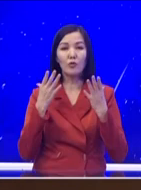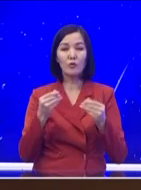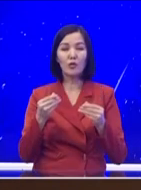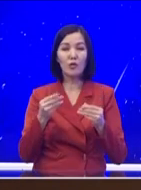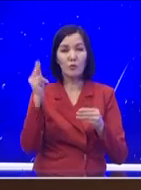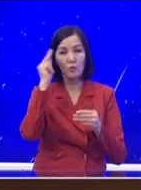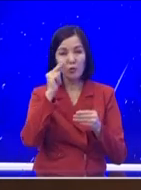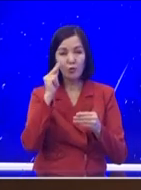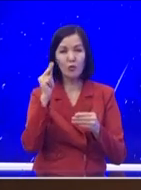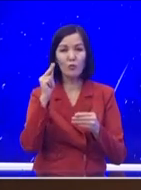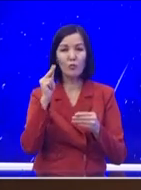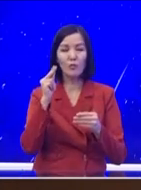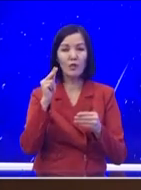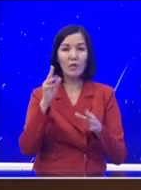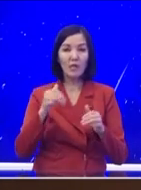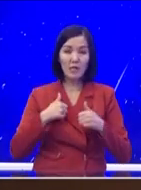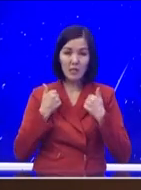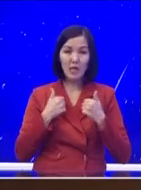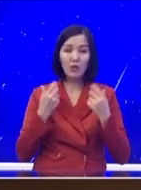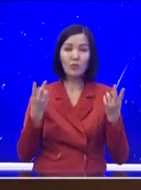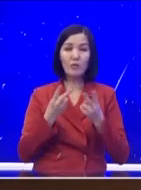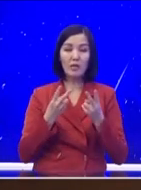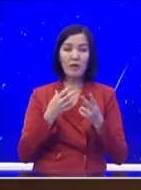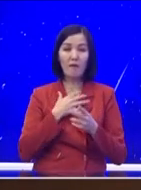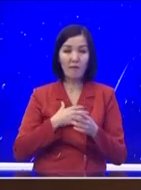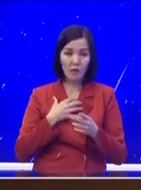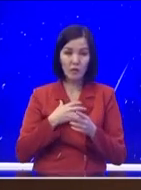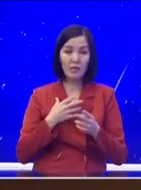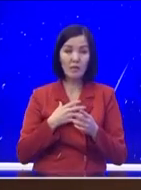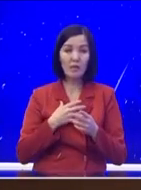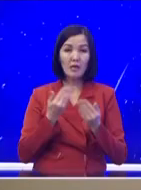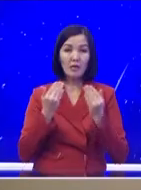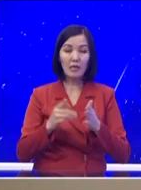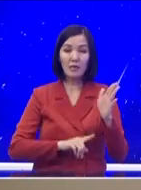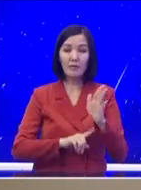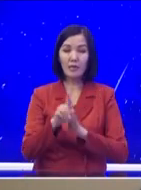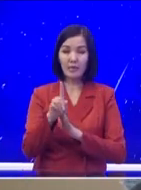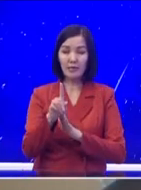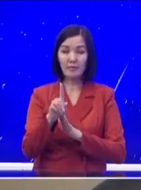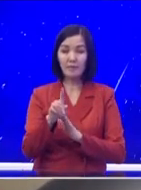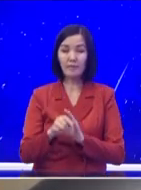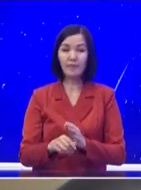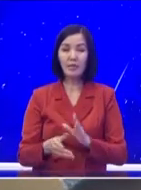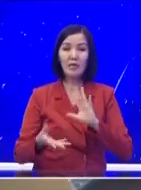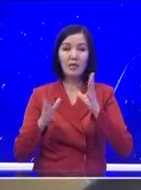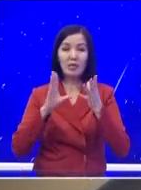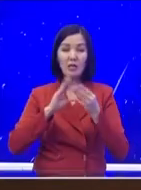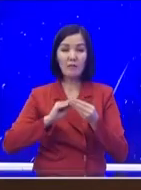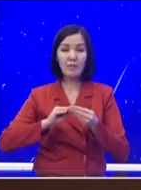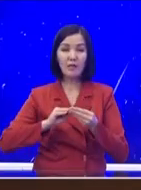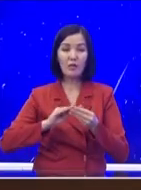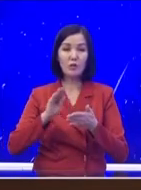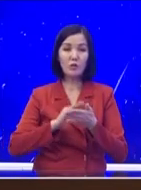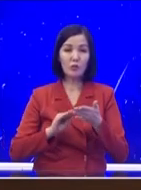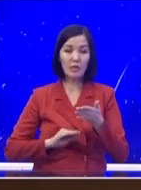көп, себебі өзімді енді ғана бастап келе жатқан журналист ретінде білемін. Жалпы